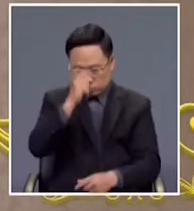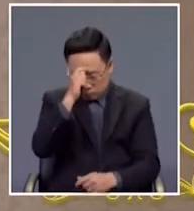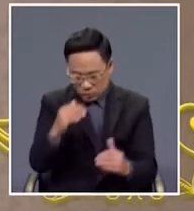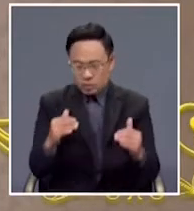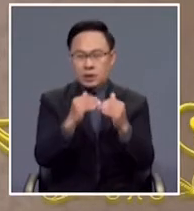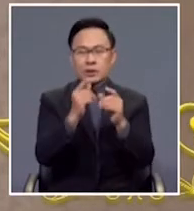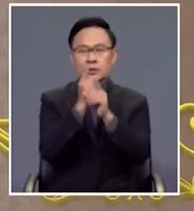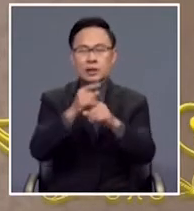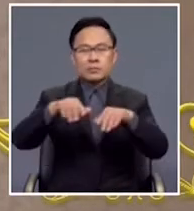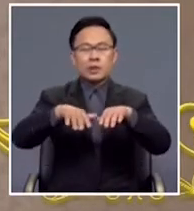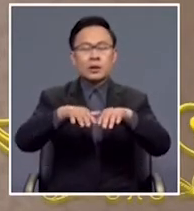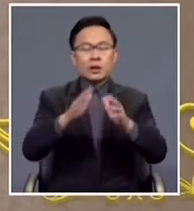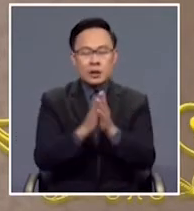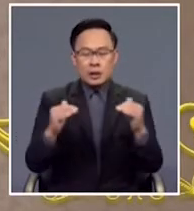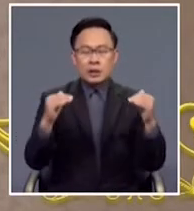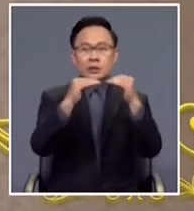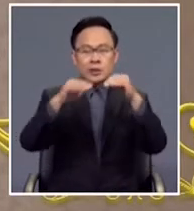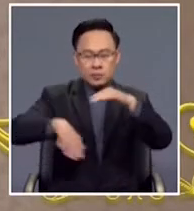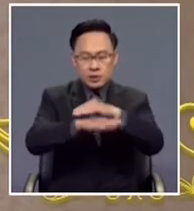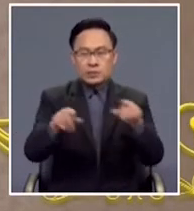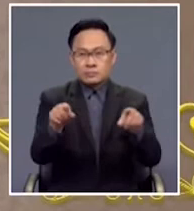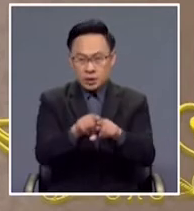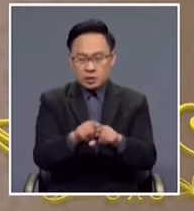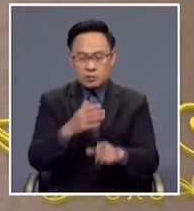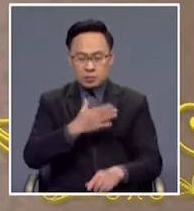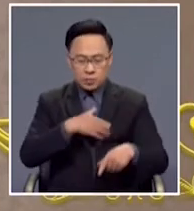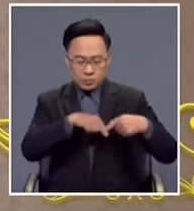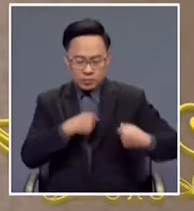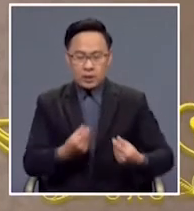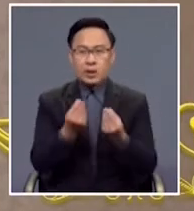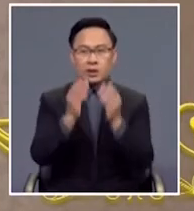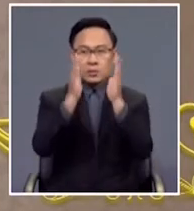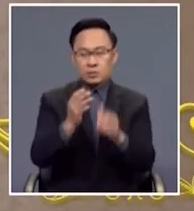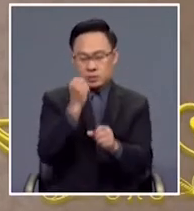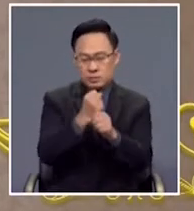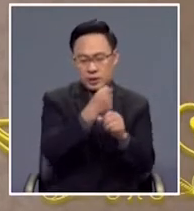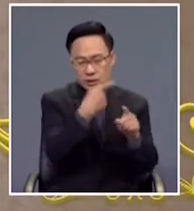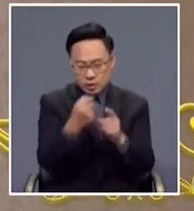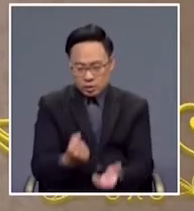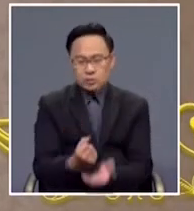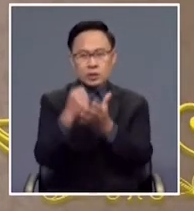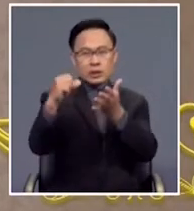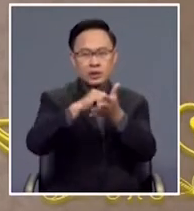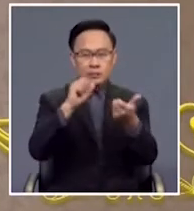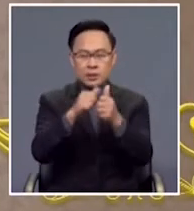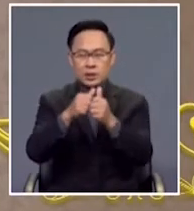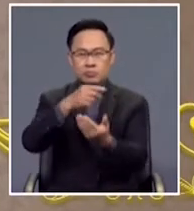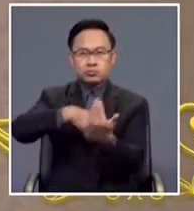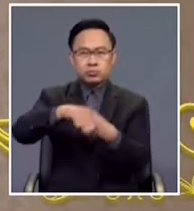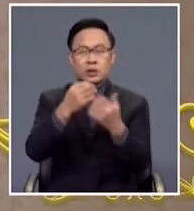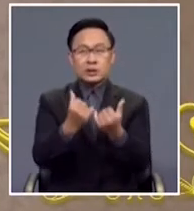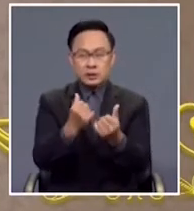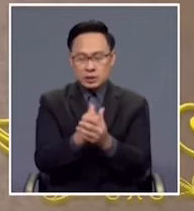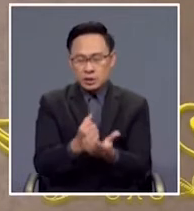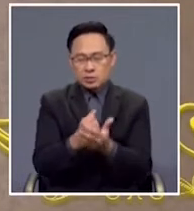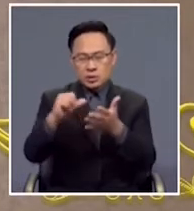นขั้นพื้นฐานเป็นสำคัญผมขอเป็นกำลังใจให้กับเจ้าหน้าที่และผู้เกี่ยวข้องในการร่วมกันแก้ปัญหาเรื้อรังของประเทศนี้ให้ได้อย่าง